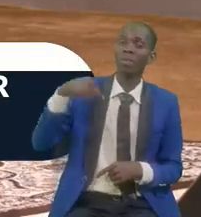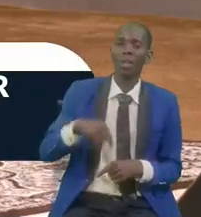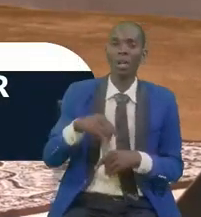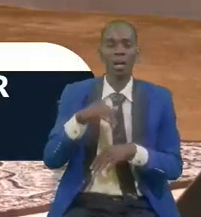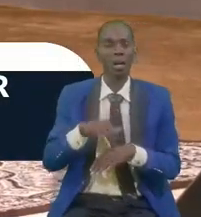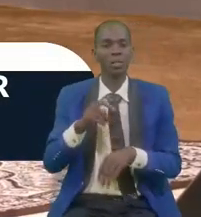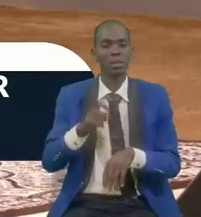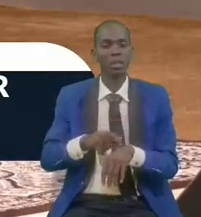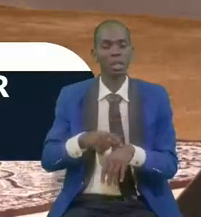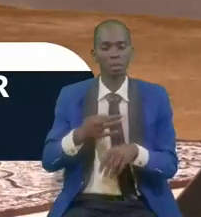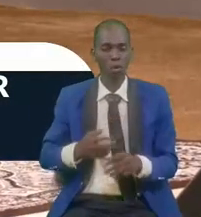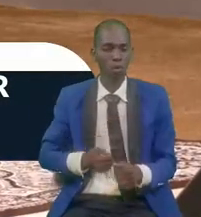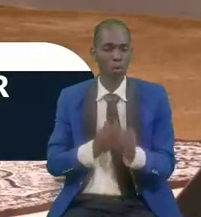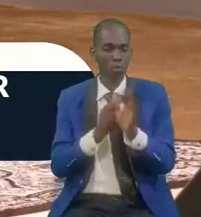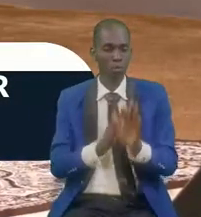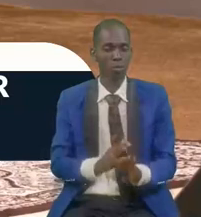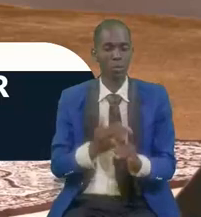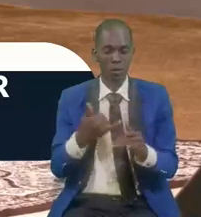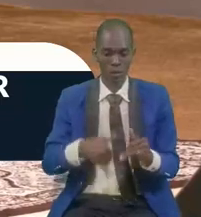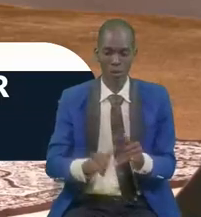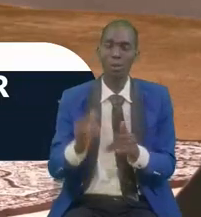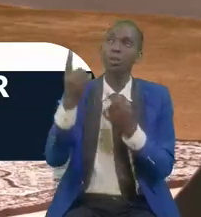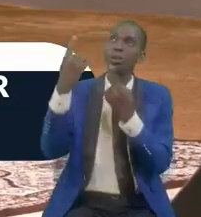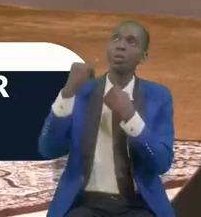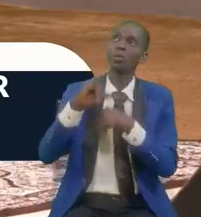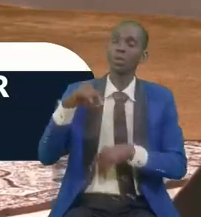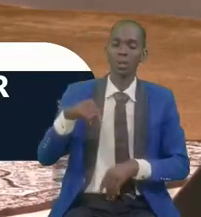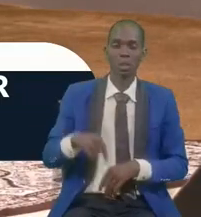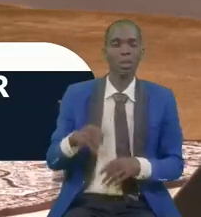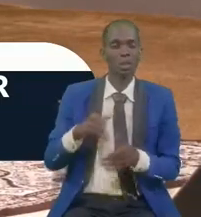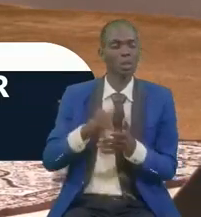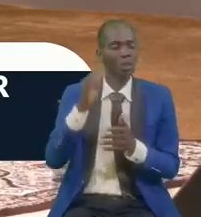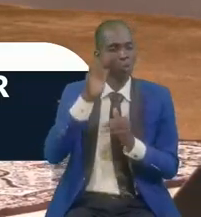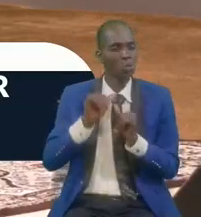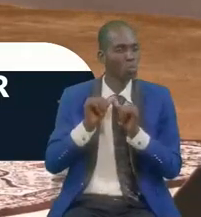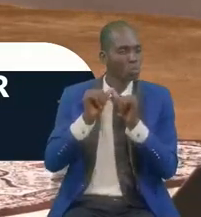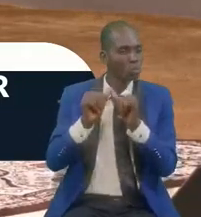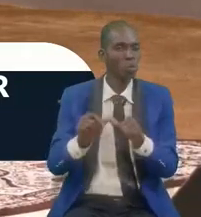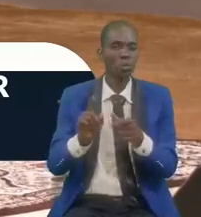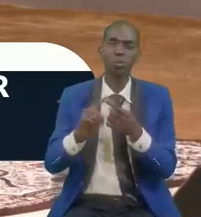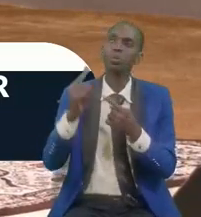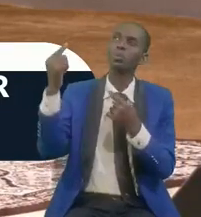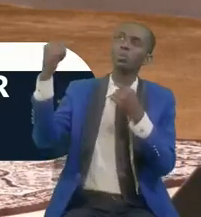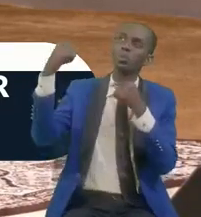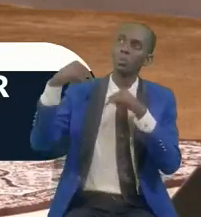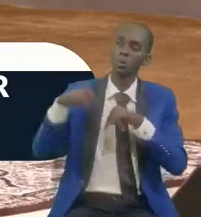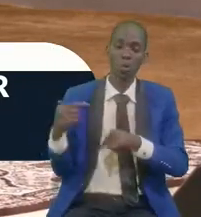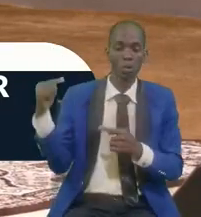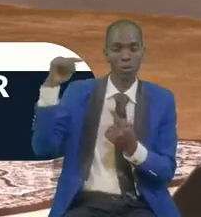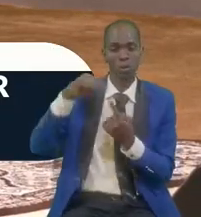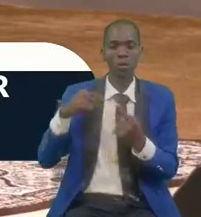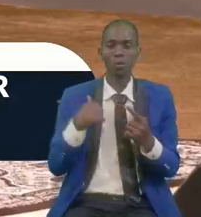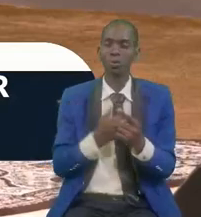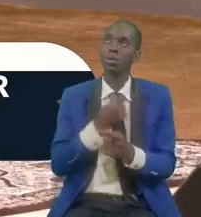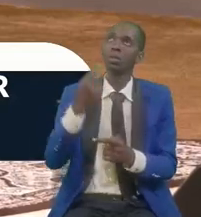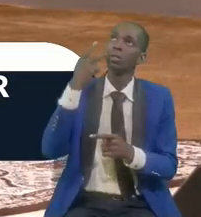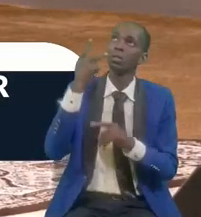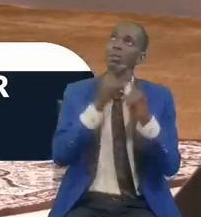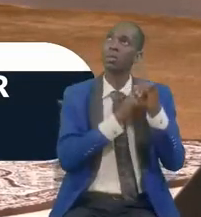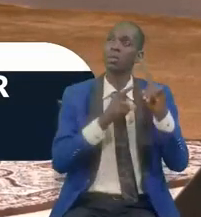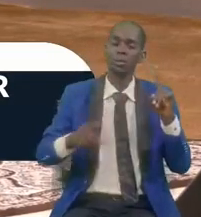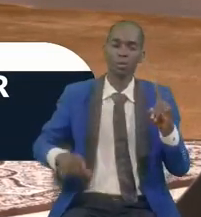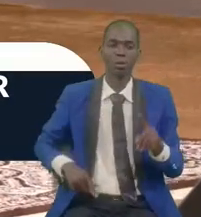descendu au temps des apôtres. Cela continue de descendre ce jour. Cela va continuer de descendre jusqu'à ce que nous voyons le Seigneur face à